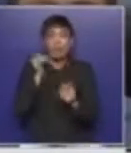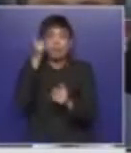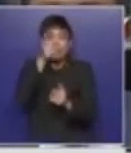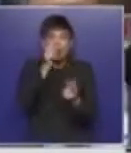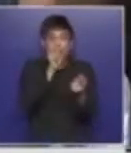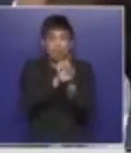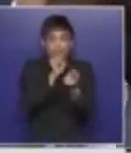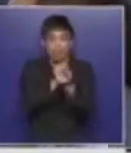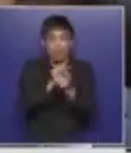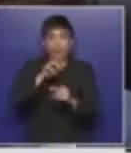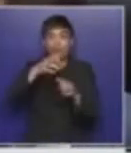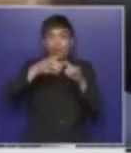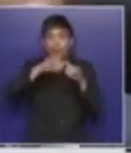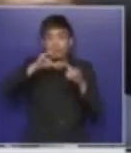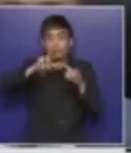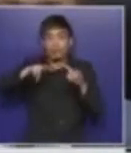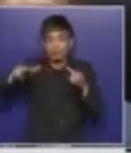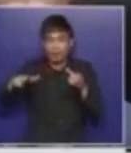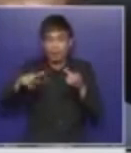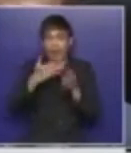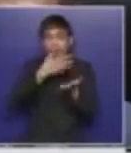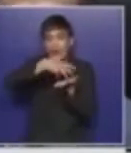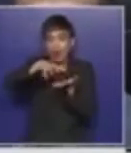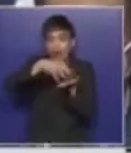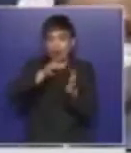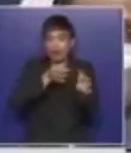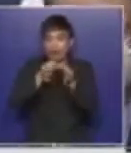แสนสองหมื่นสามพันล้านบาทประเด็นนะครับท่านประธานกับที่ผมจะฝากไปถึงขั้นน้ำตรีว่าการปัจจุบันทางซึ่งช่างนั่งอยู่ที่นี่นะครับเพราะว่าทางสำนักงานเศรษฐกิจการคลังได้ไปชี้แจงที่พรรคเพื่อไทยเมื่อวันอังคารที่แล้วนะครับว่าLINEได้นะครับที่จัดเก็บเนี่ย